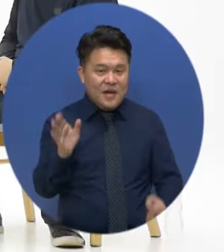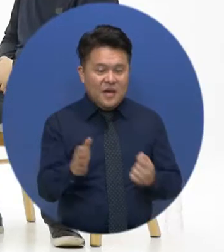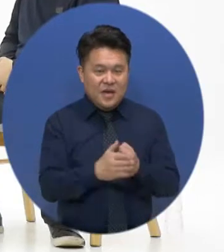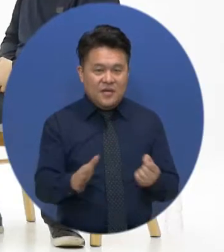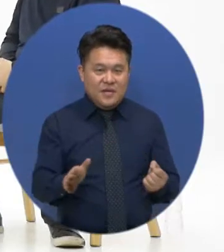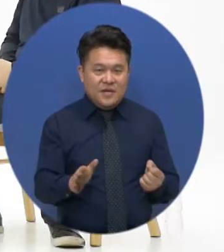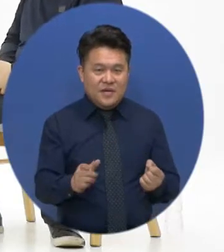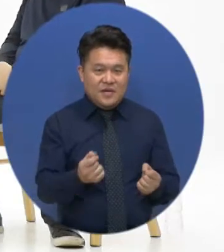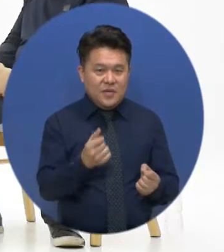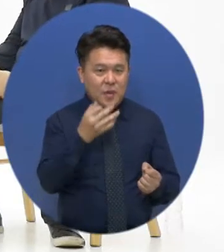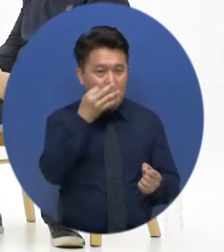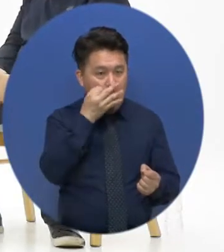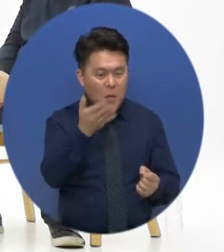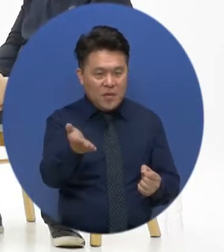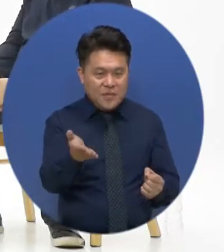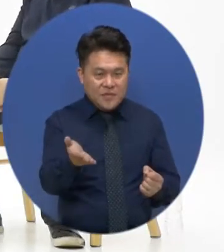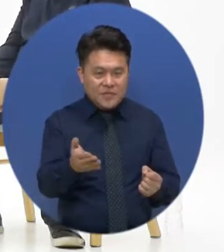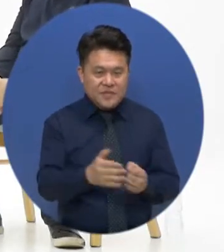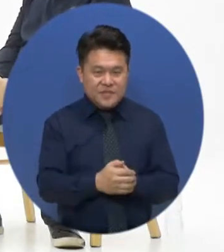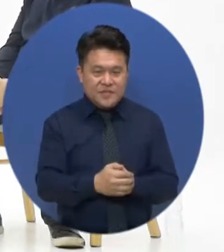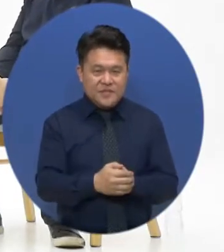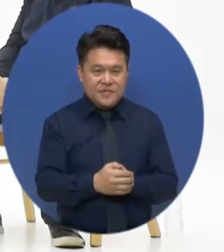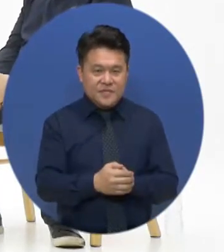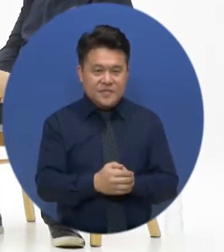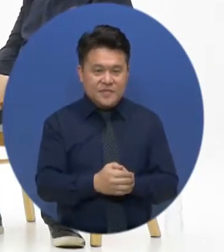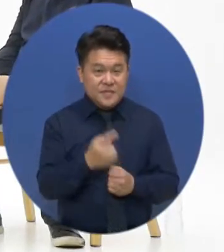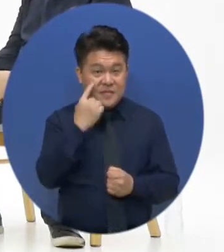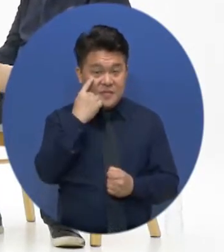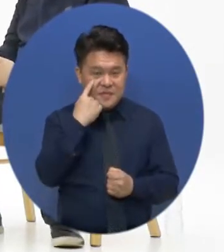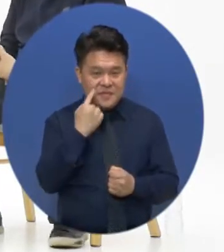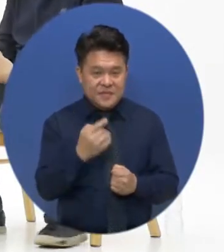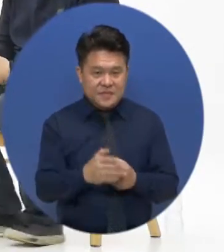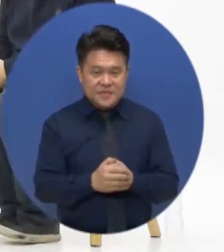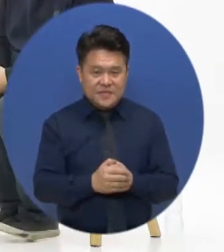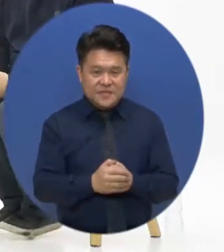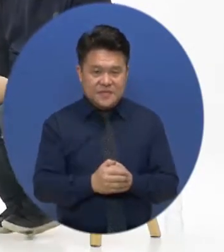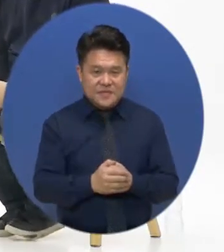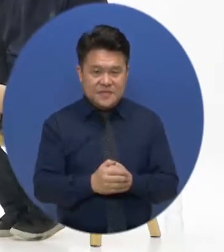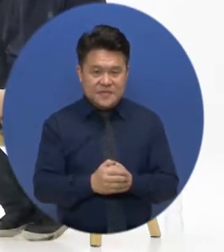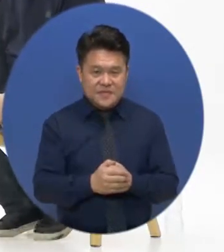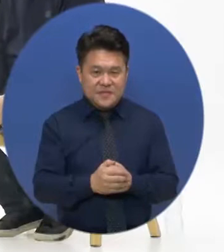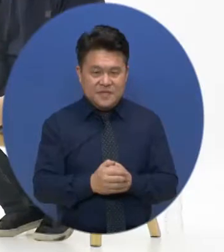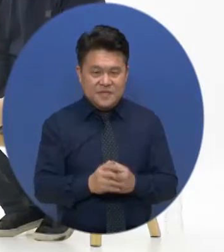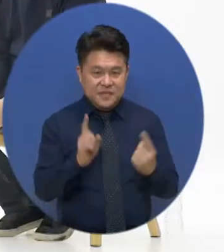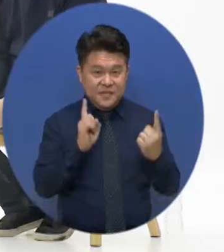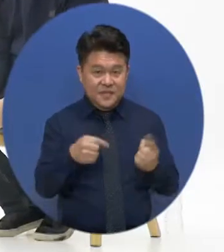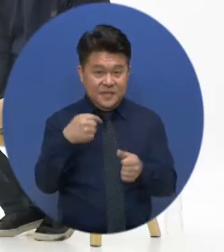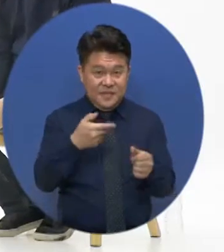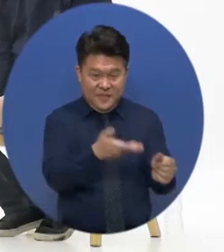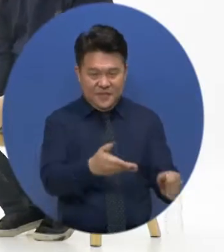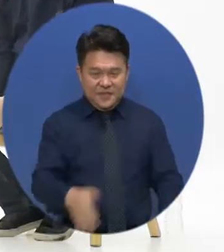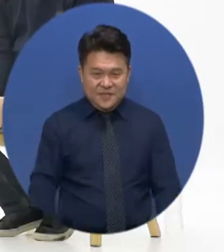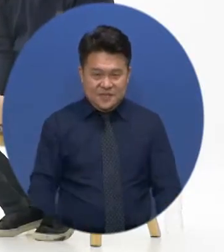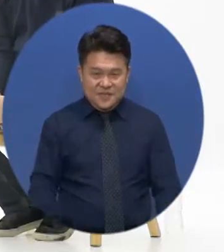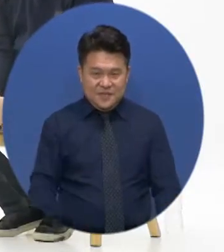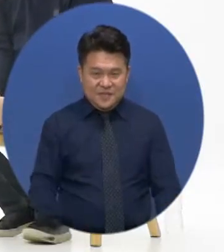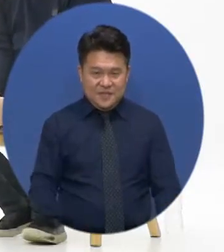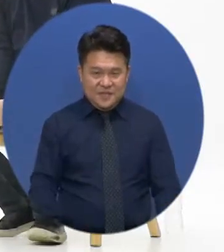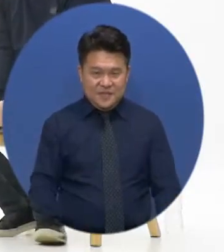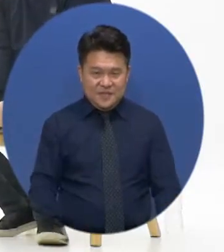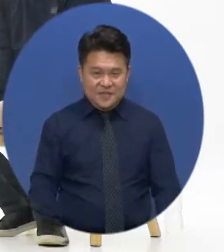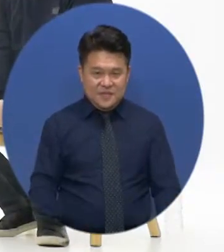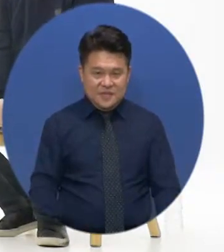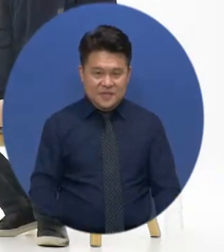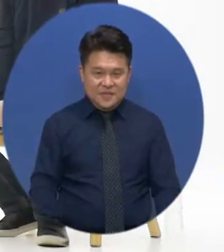네. 네 저... 동작을 한번 일어서 가지고 잠깐 따라해 볼까요? 네. 제가 1대1로 강사해 드릴게요. 자, 저를